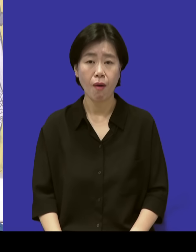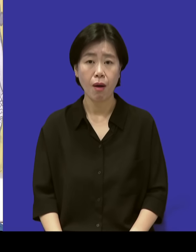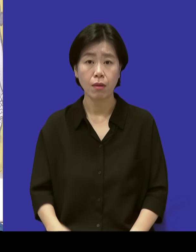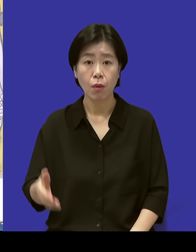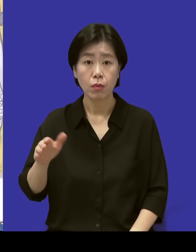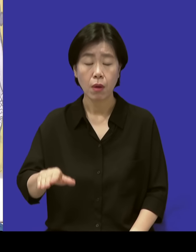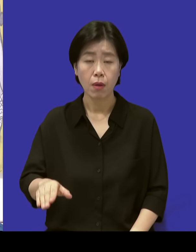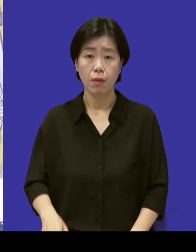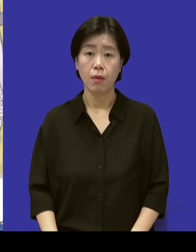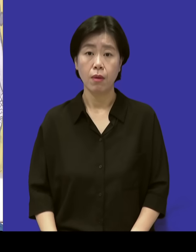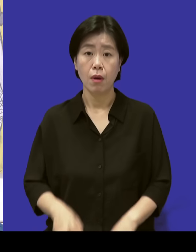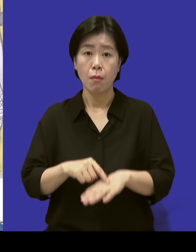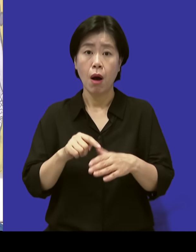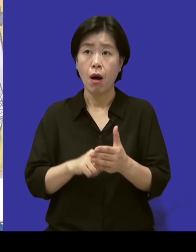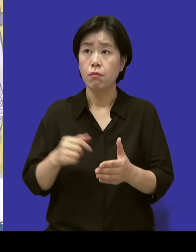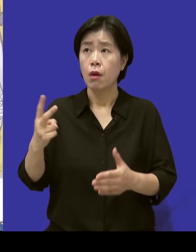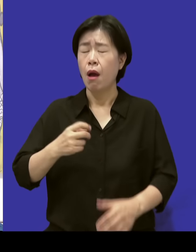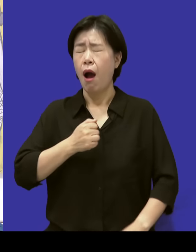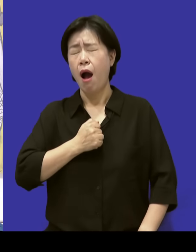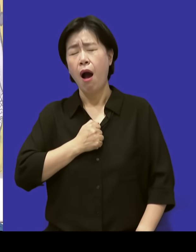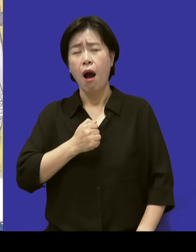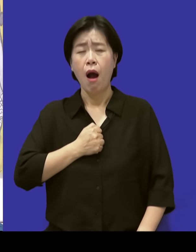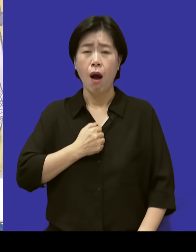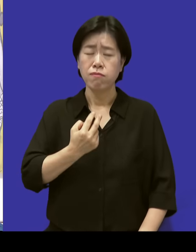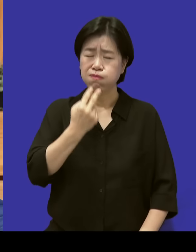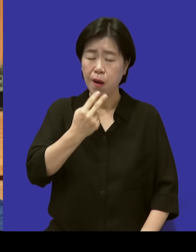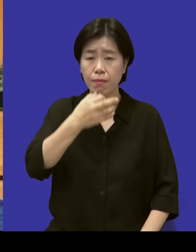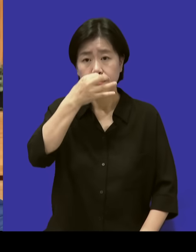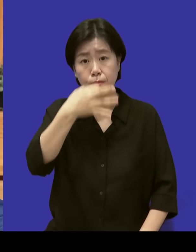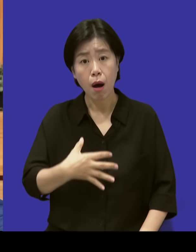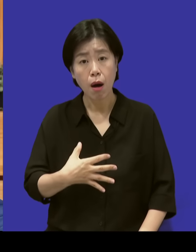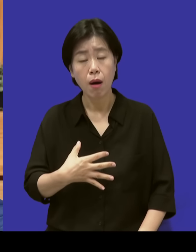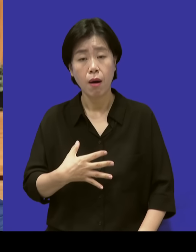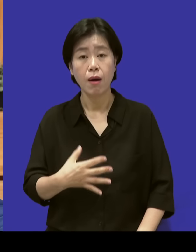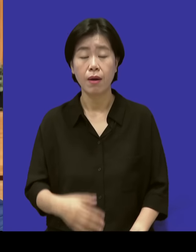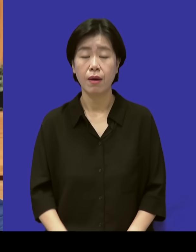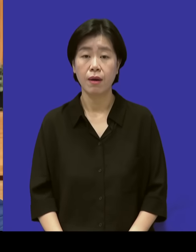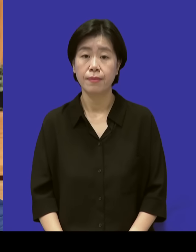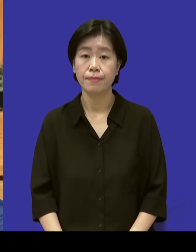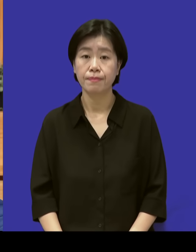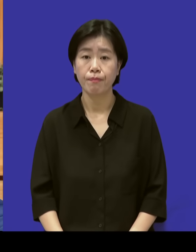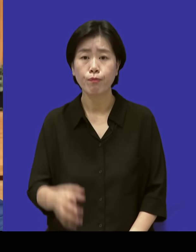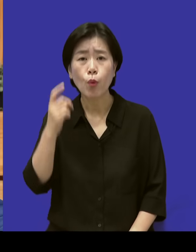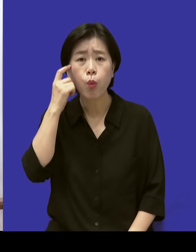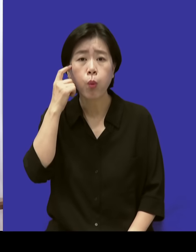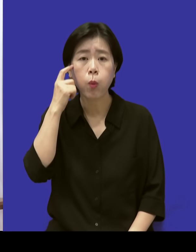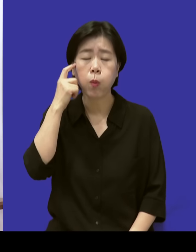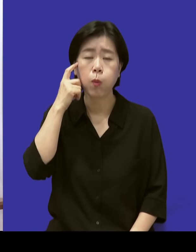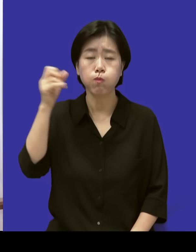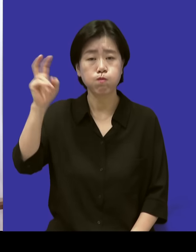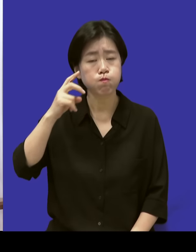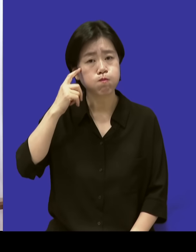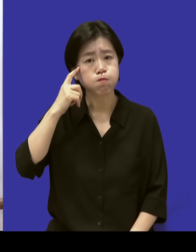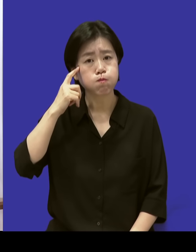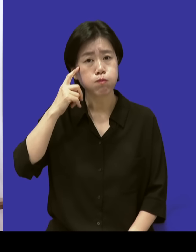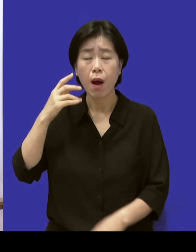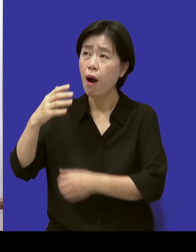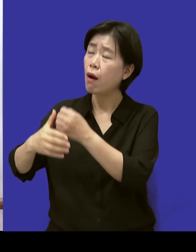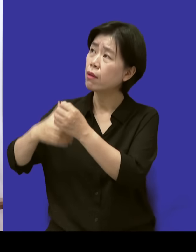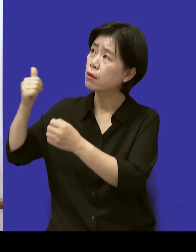싹 없어졌어요. 예. 갑자기 너무 답답한 거예요. 막 숨을 쉬기가 힘들고. 왜 그러지? 하나님 이